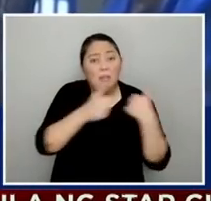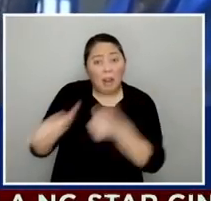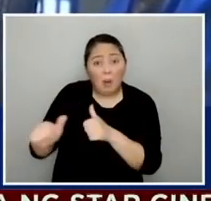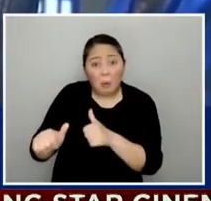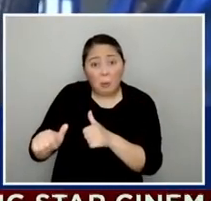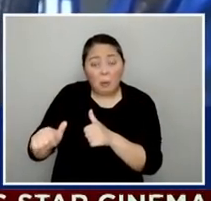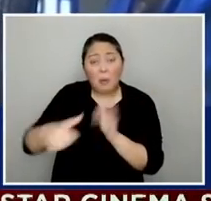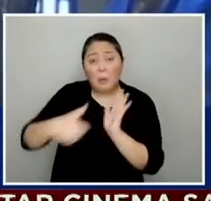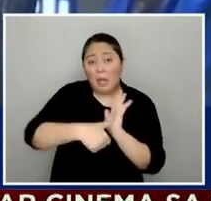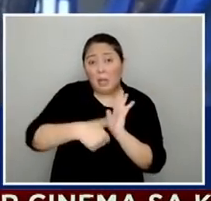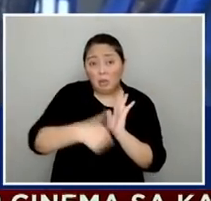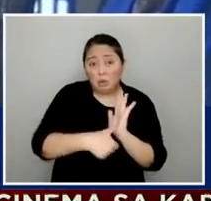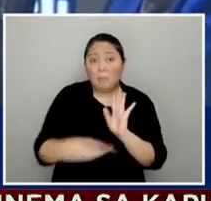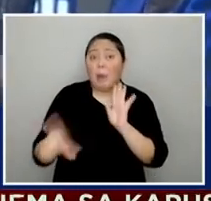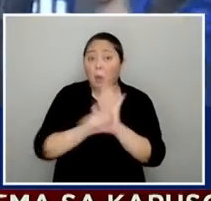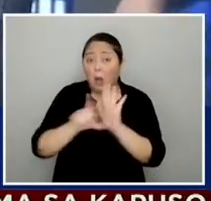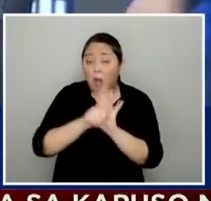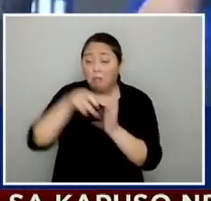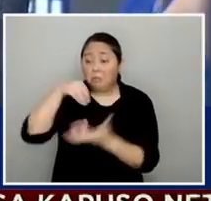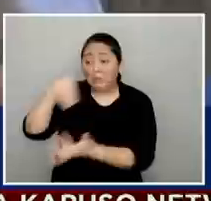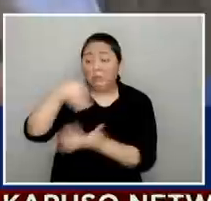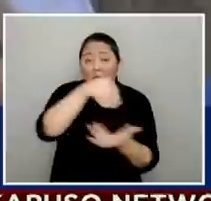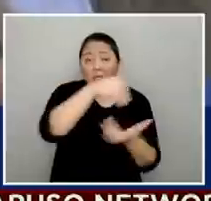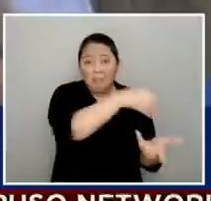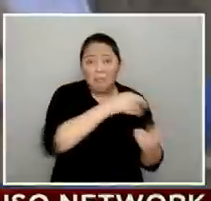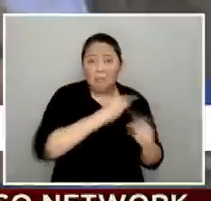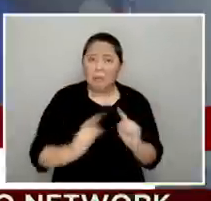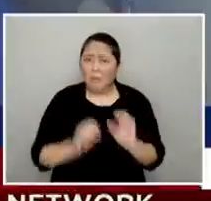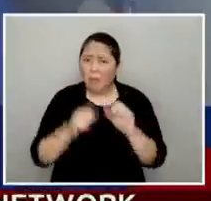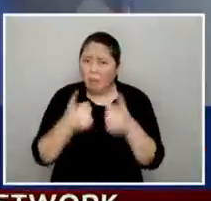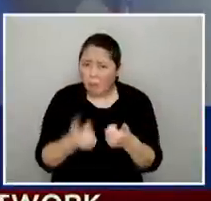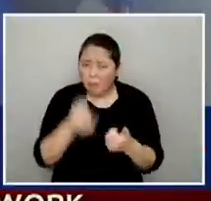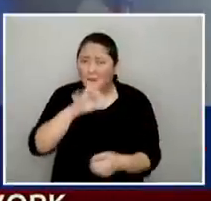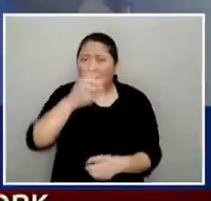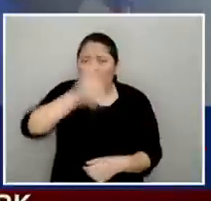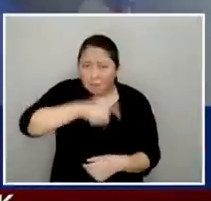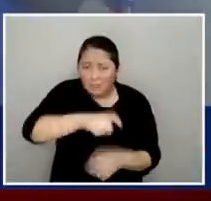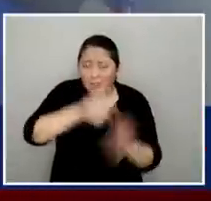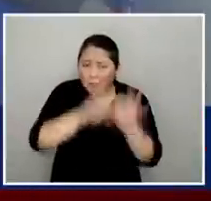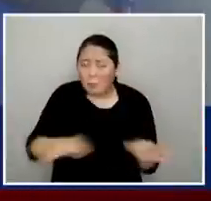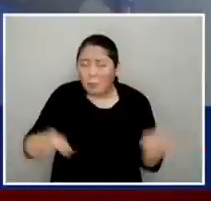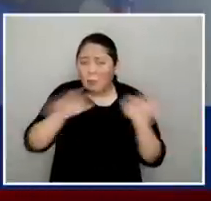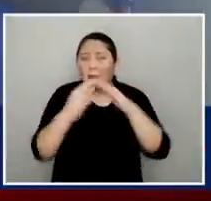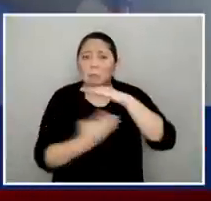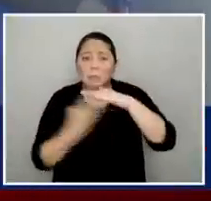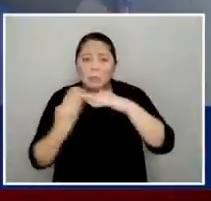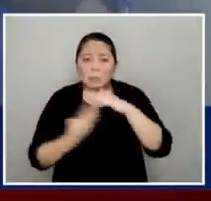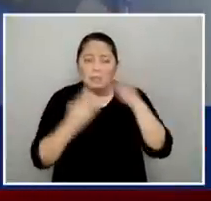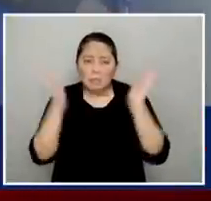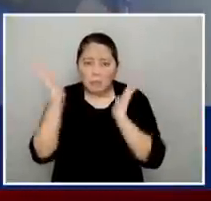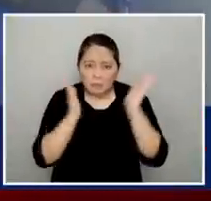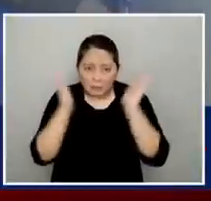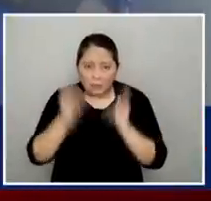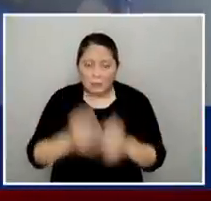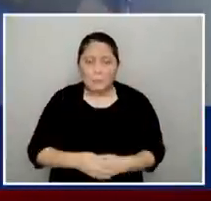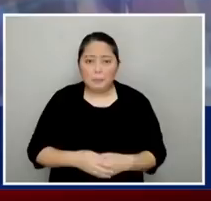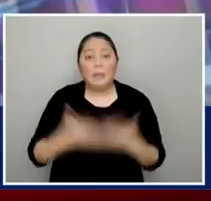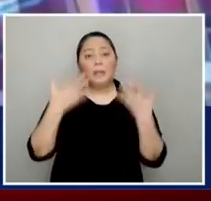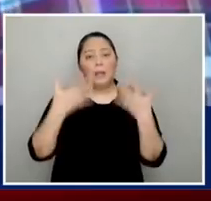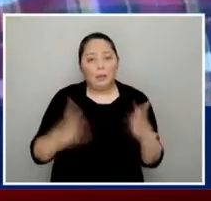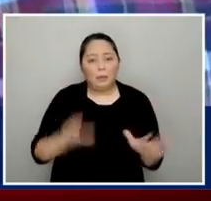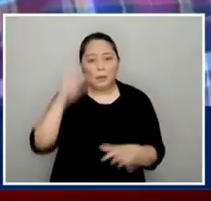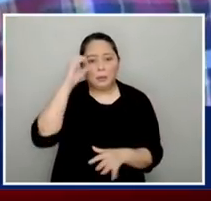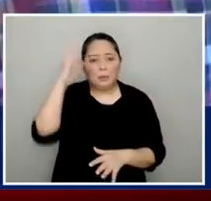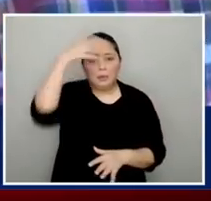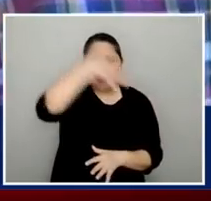isang courtesy call. Binisita rin ni Lacson, Soto, Padilla at Pinyol si Tagbilaran Bishop Alberto C. Uy